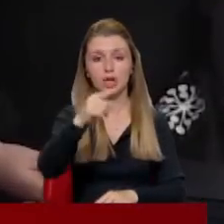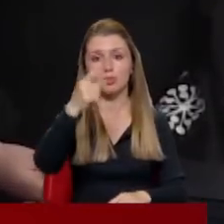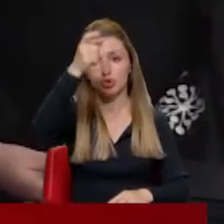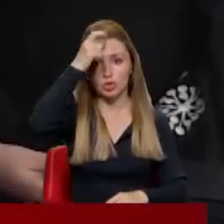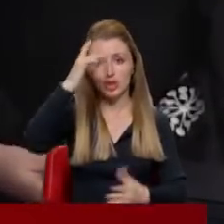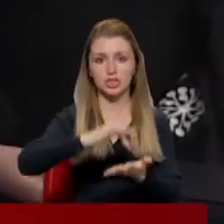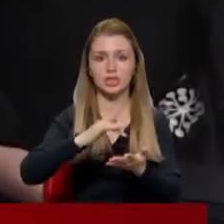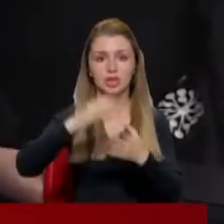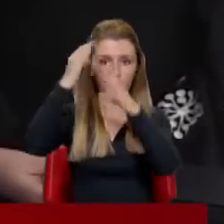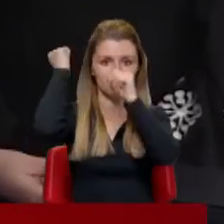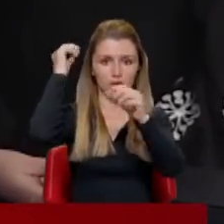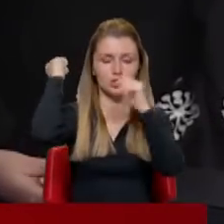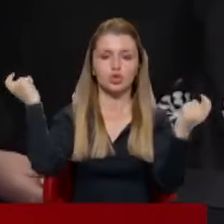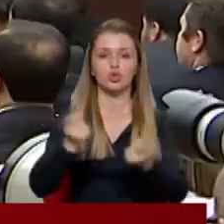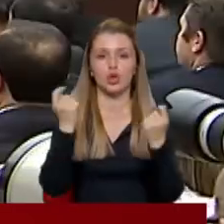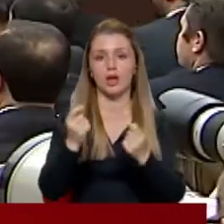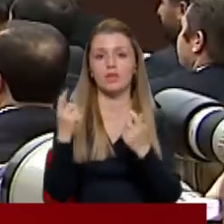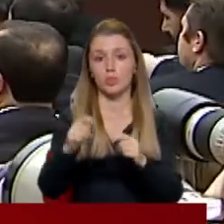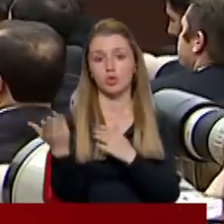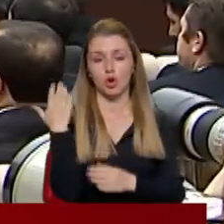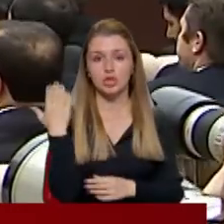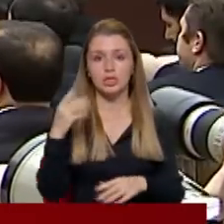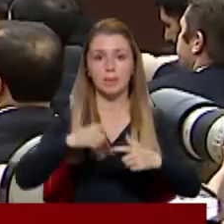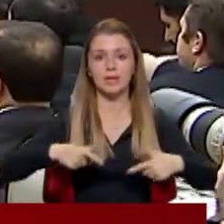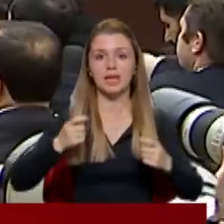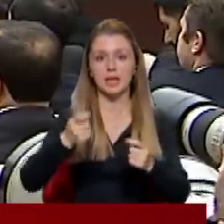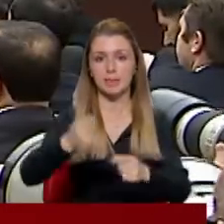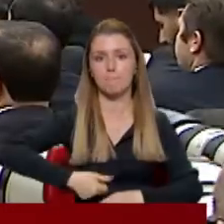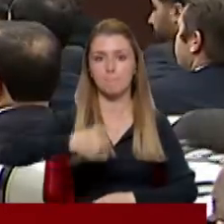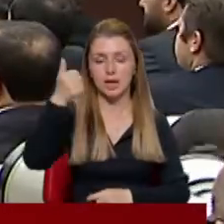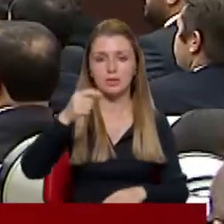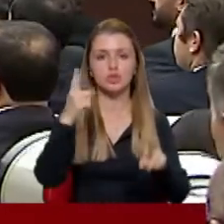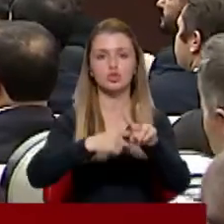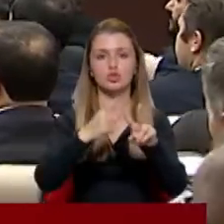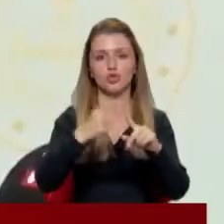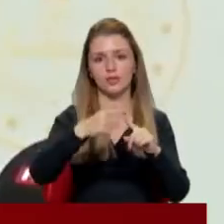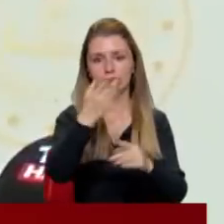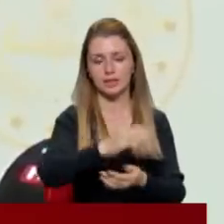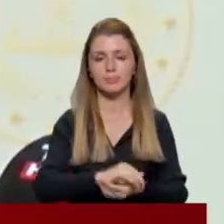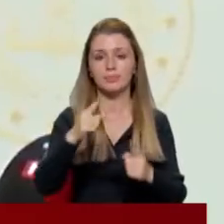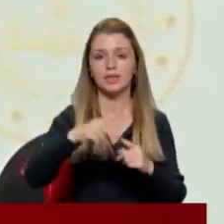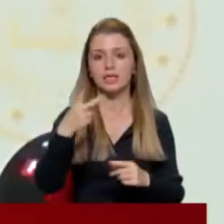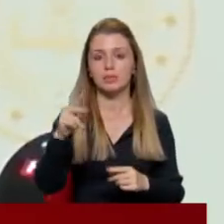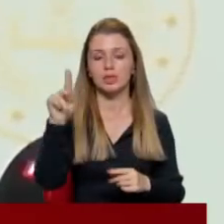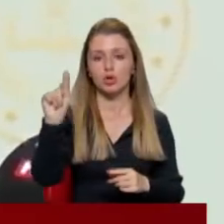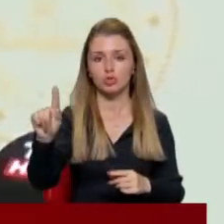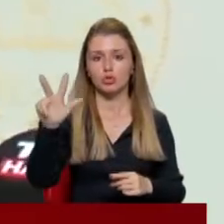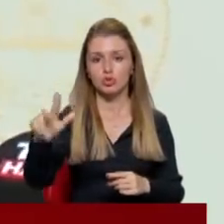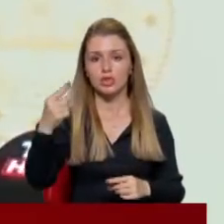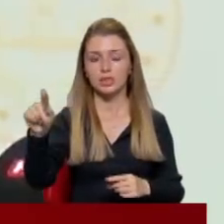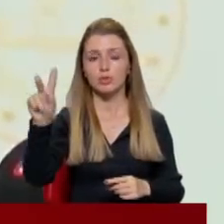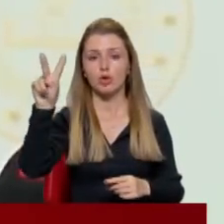Cezayir Büyükelçiliği görevini yürütüyordu Milli Eğitim Bakanımız Yusuf Tekin Tekin 2013 2018